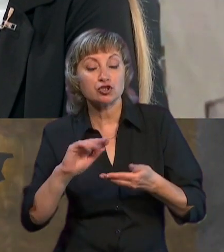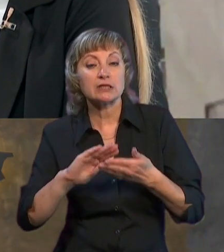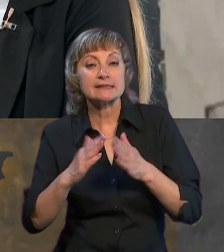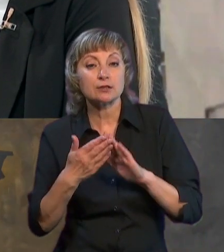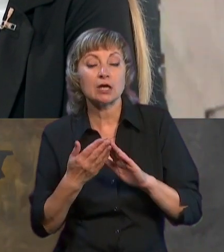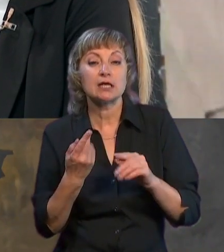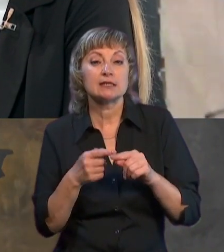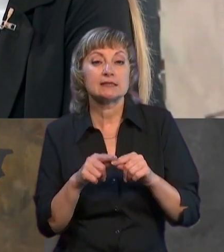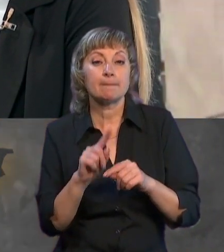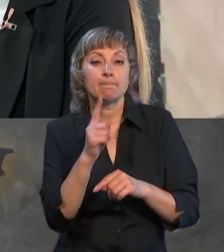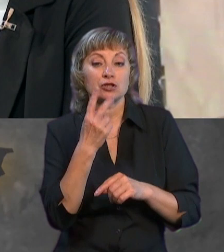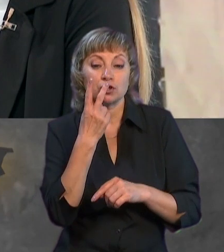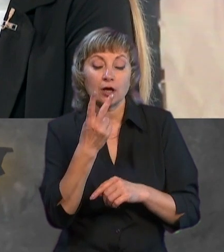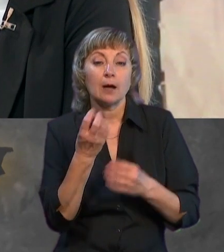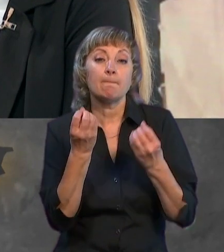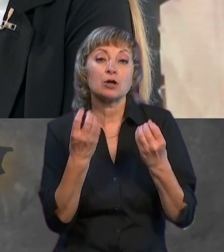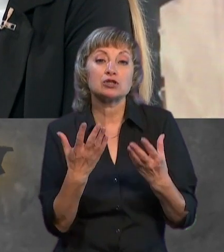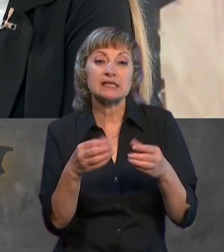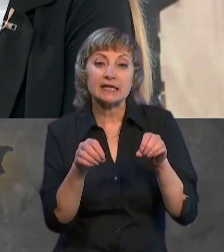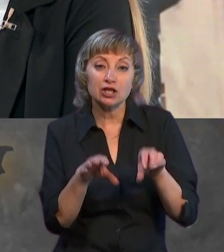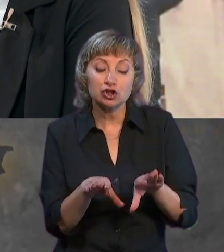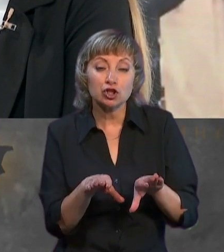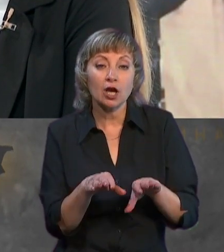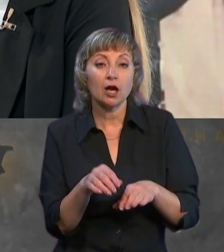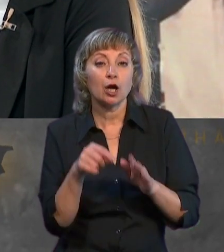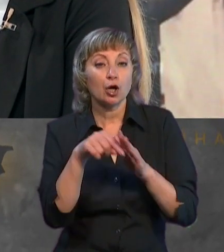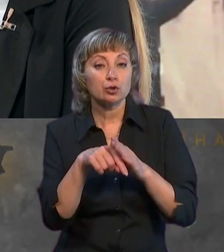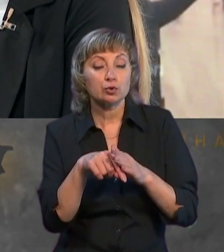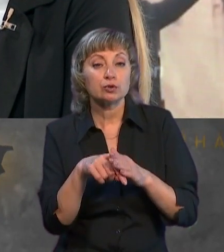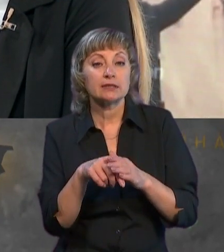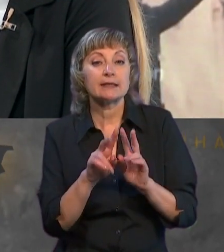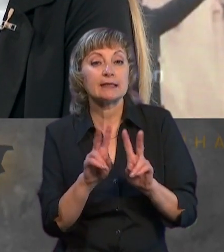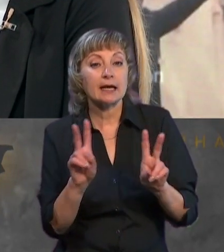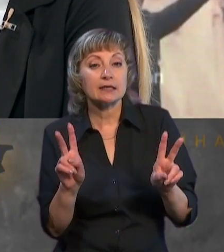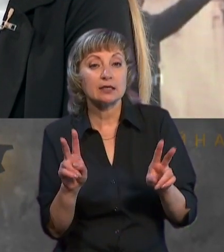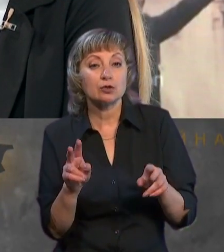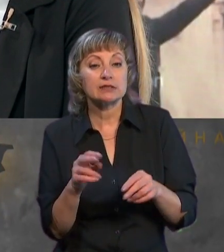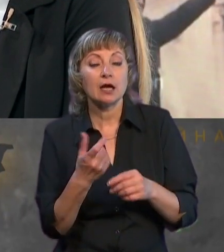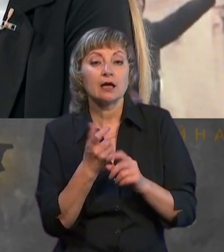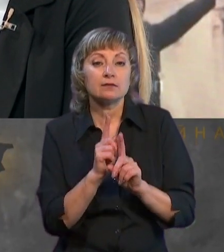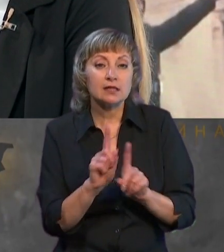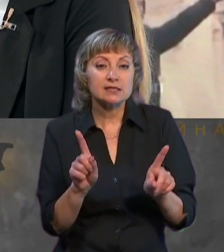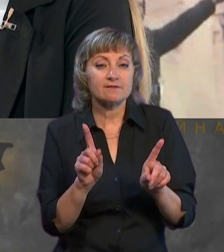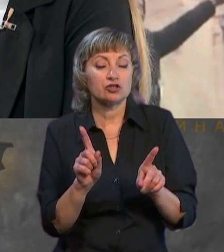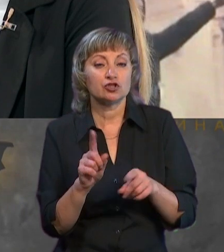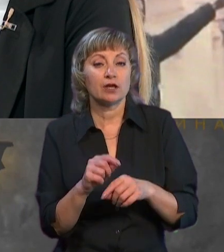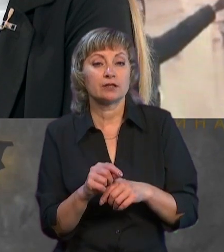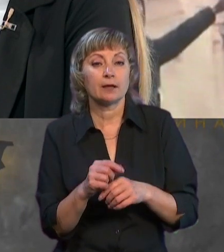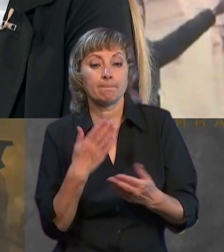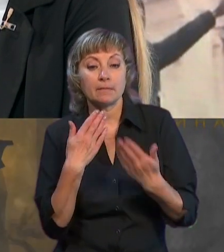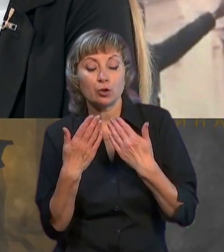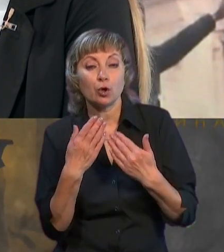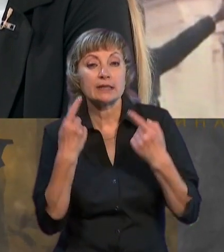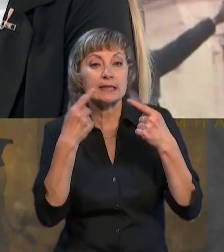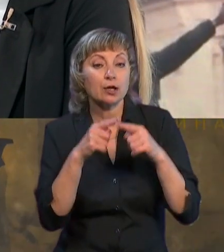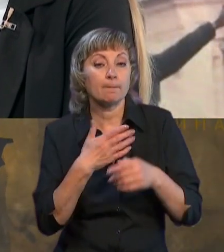таке, ну, на перший погляд, досить просте рішення, так? Тобто тут якихось надзвичайних підходів чи